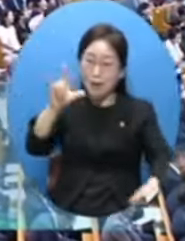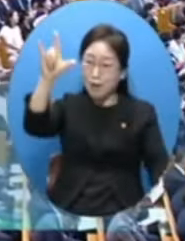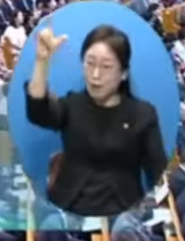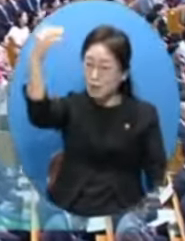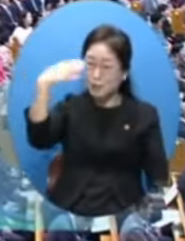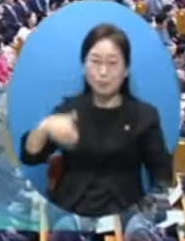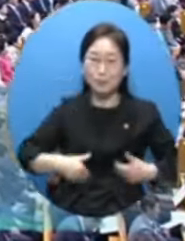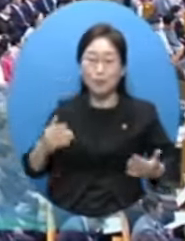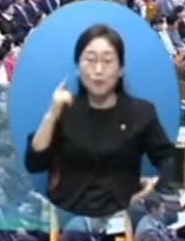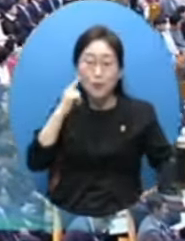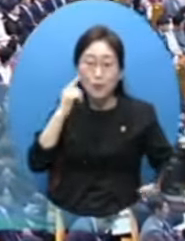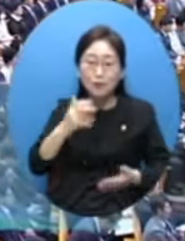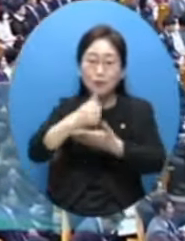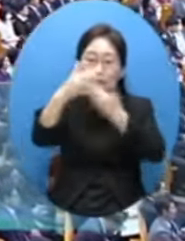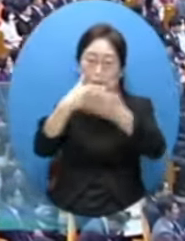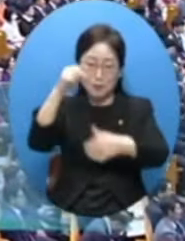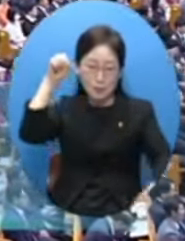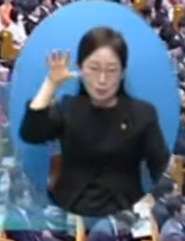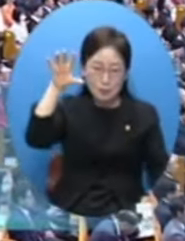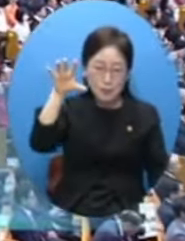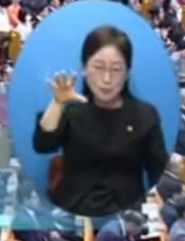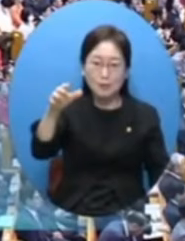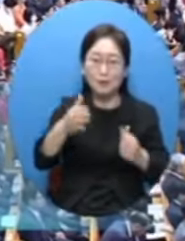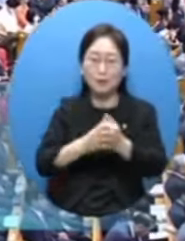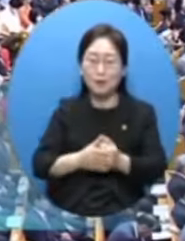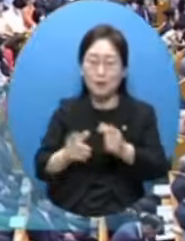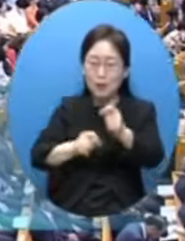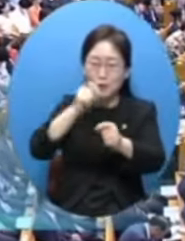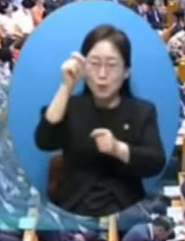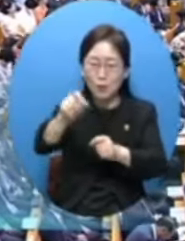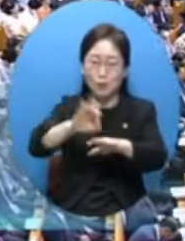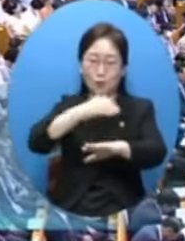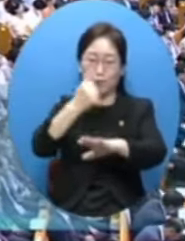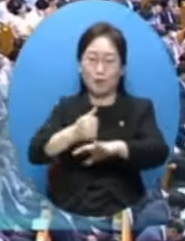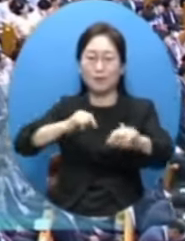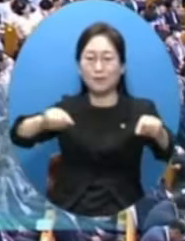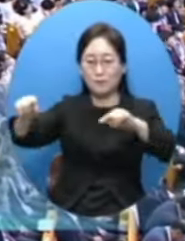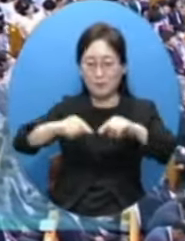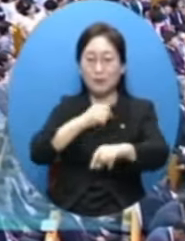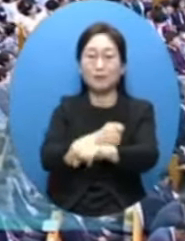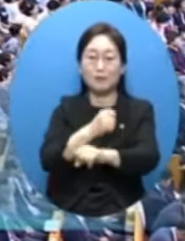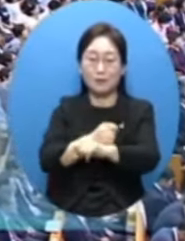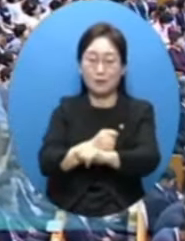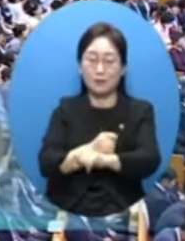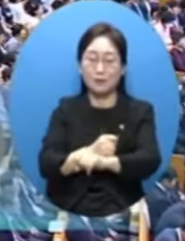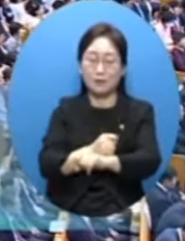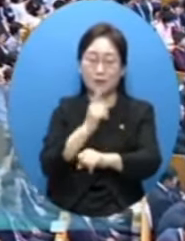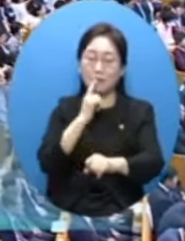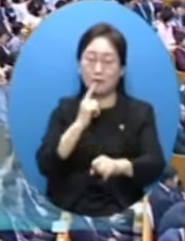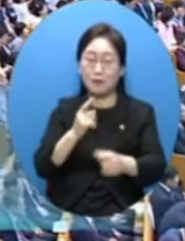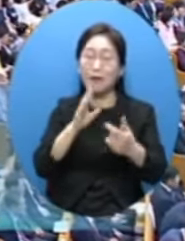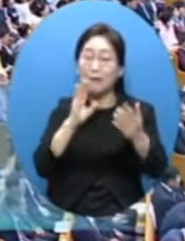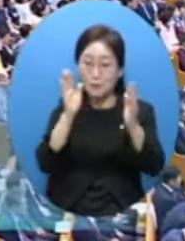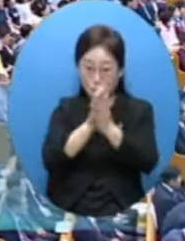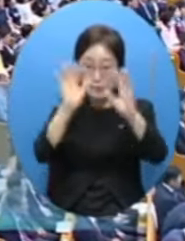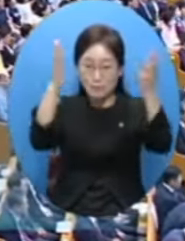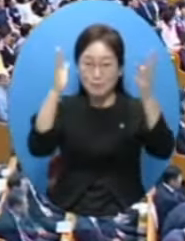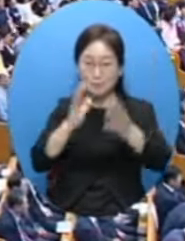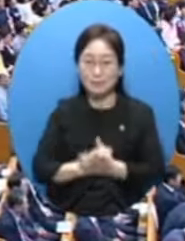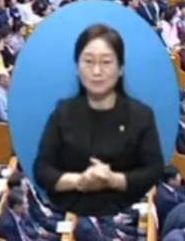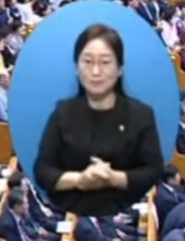주 하나님이 그들에게 비치심이라 그들이 세세토록 왕노릇하리로다 말씀하고 있습니다. 할렐루야.